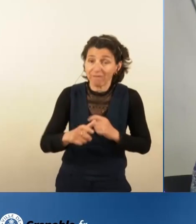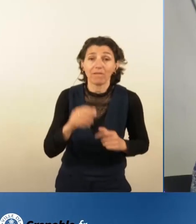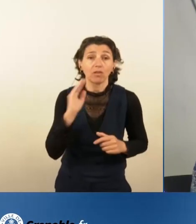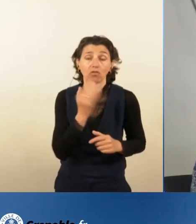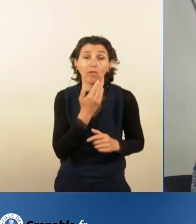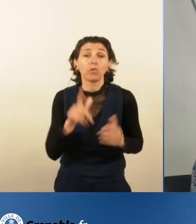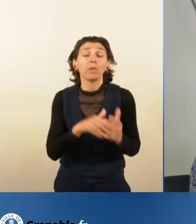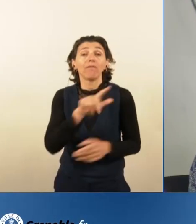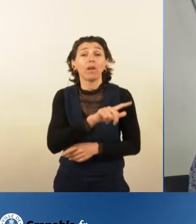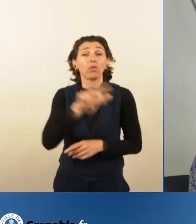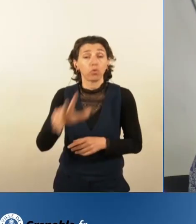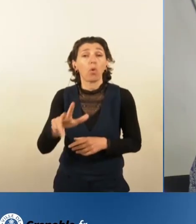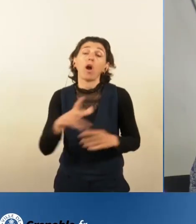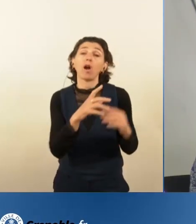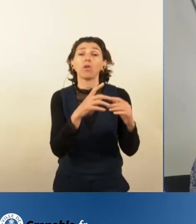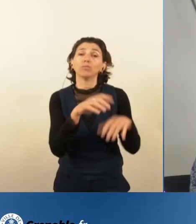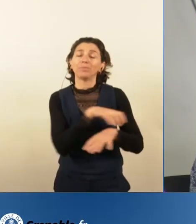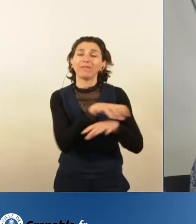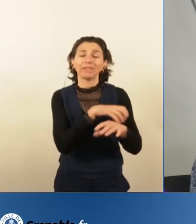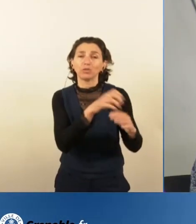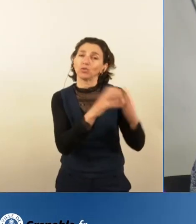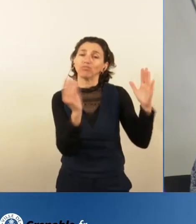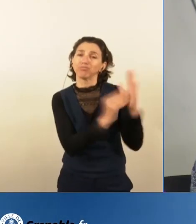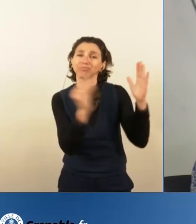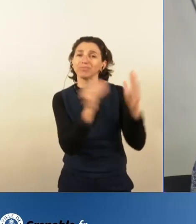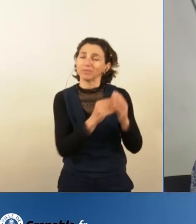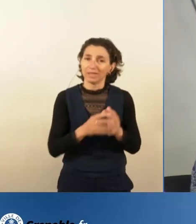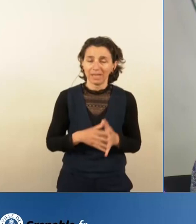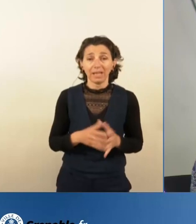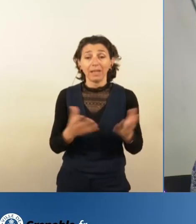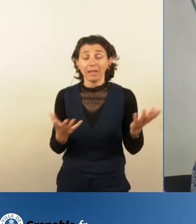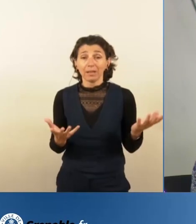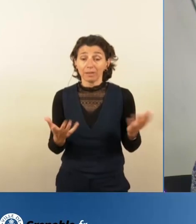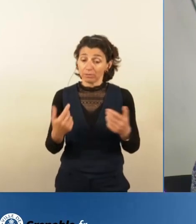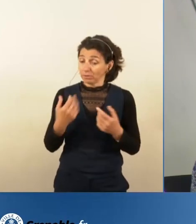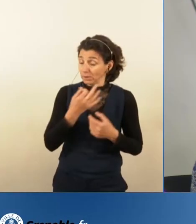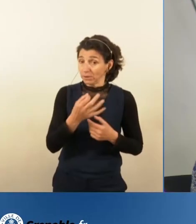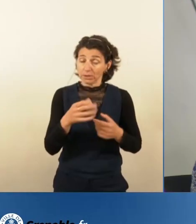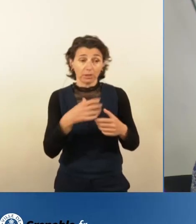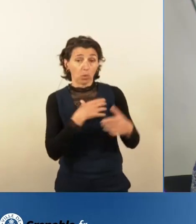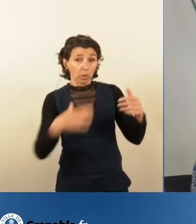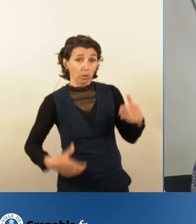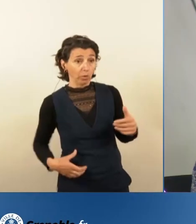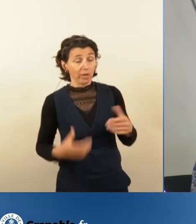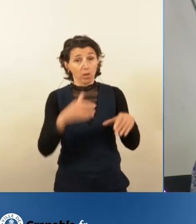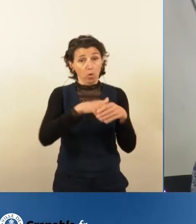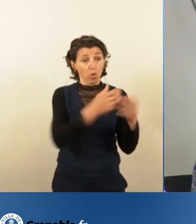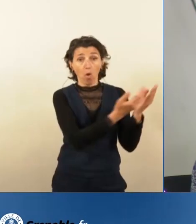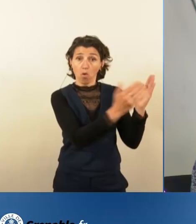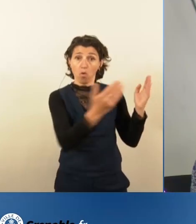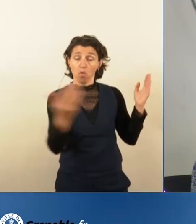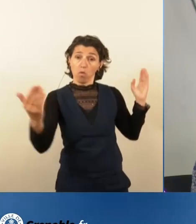2023 qui a consacré le fait que l'hôtel de ville et ses œuvres d'art